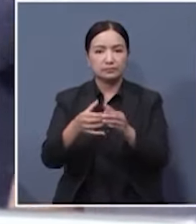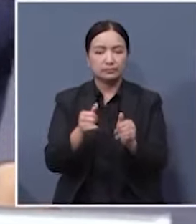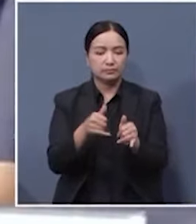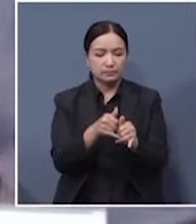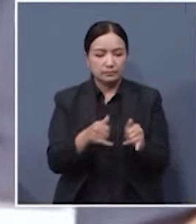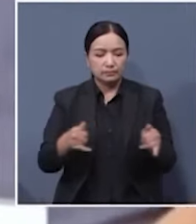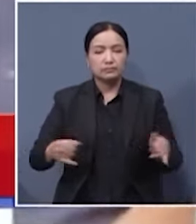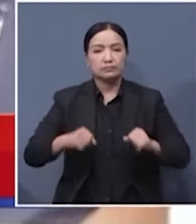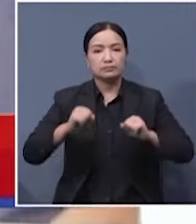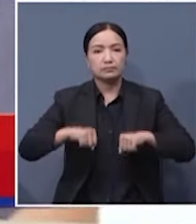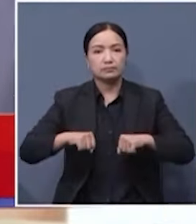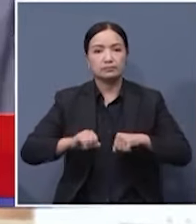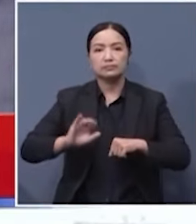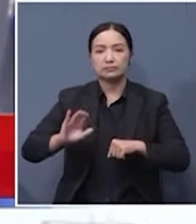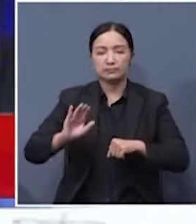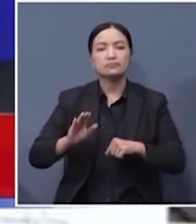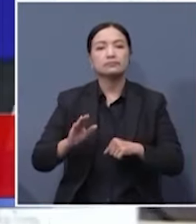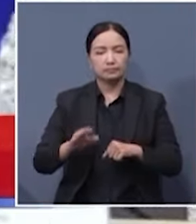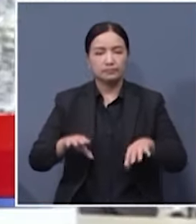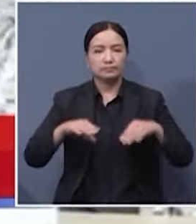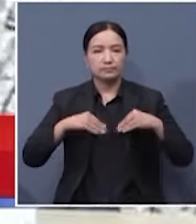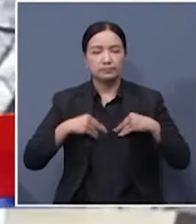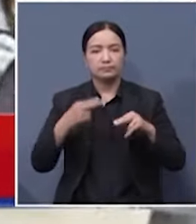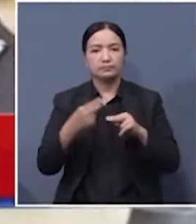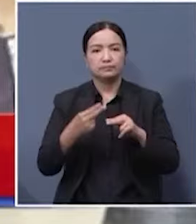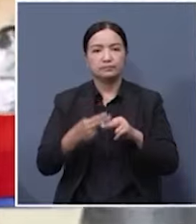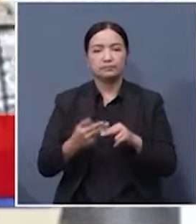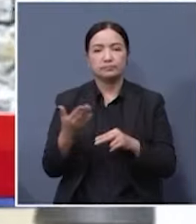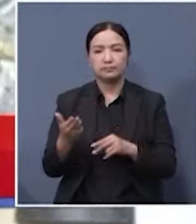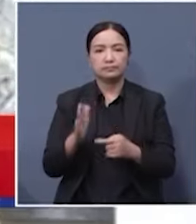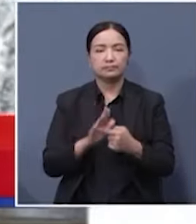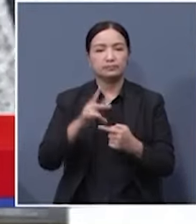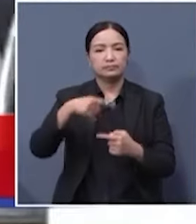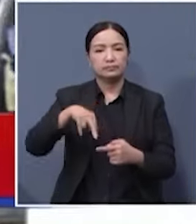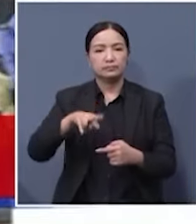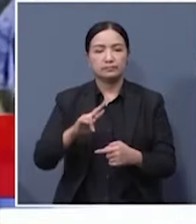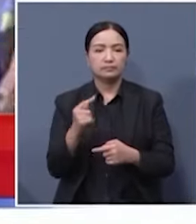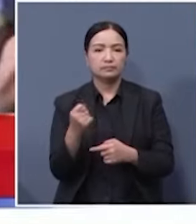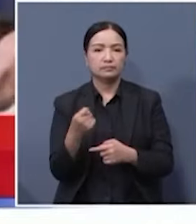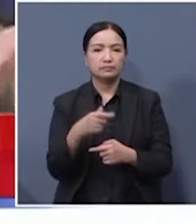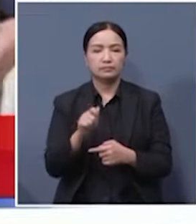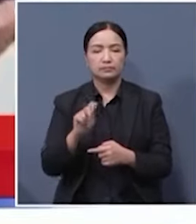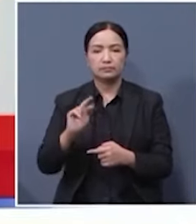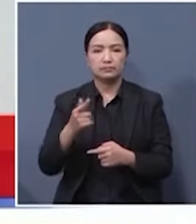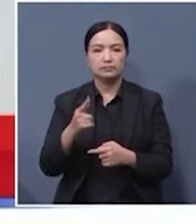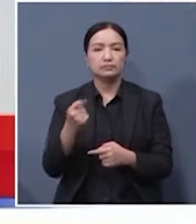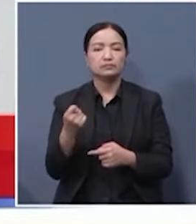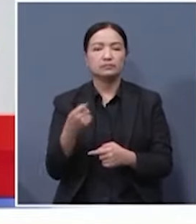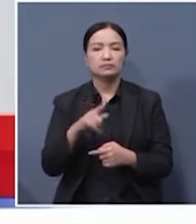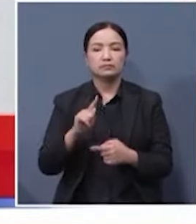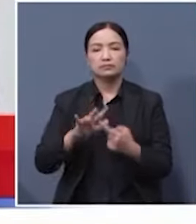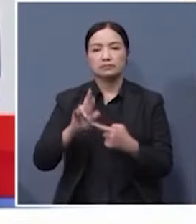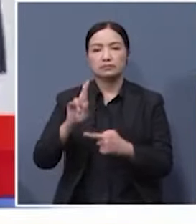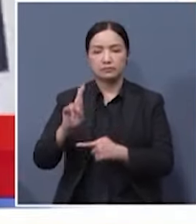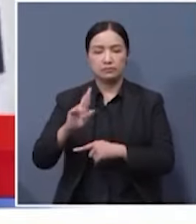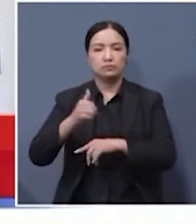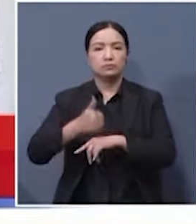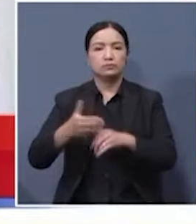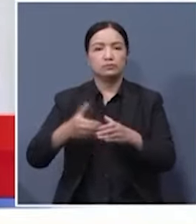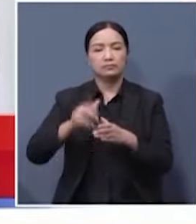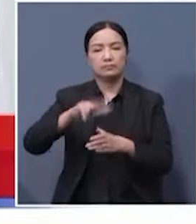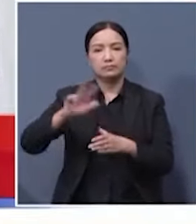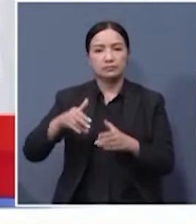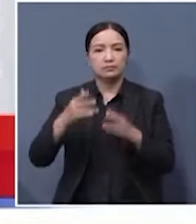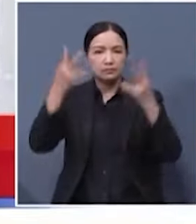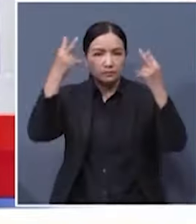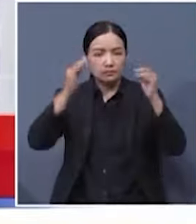กันแถลงมติพรรคร่วมรัฐบาลเห็นชอบในการเสนอชื่อนางสาวแพรทองธารชินวัตรหัวหน้าพรรคเพื่อไทยเป็นนายกรัฐมนตรีค